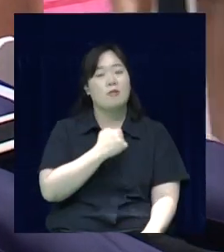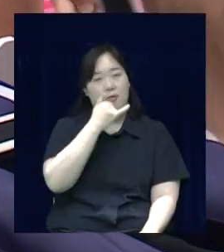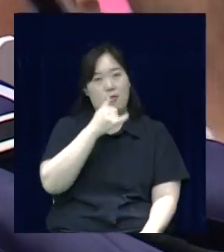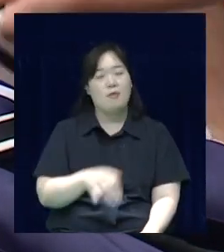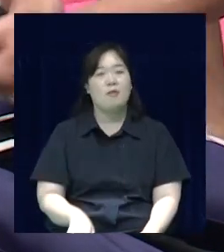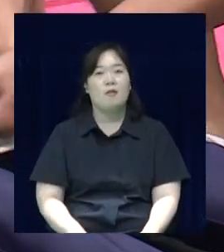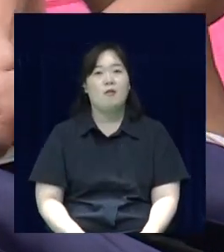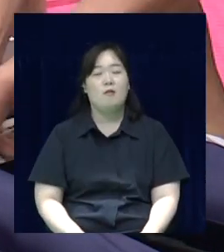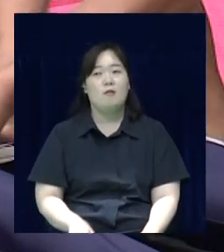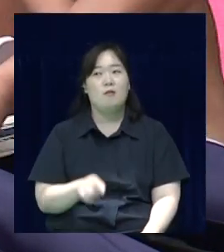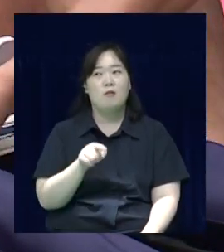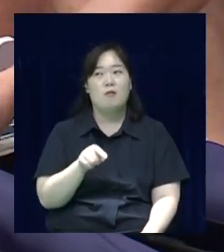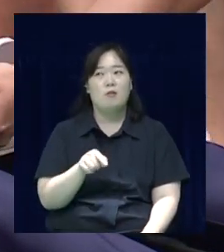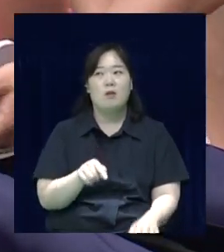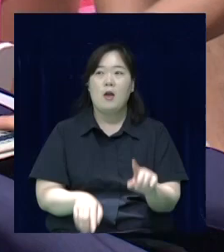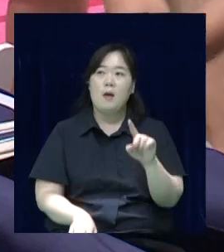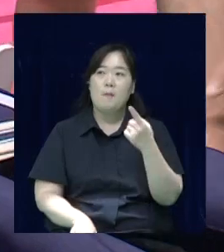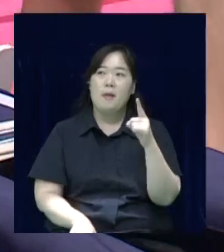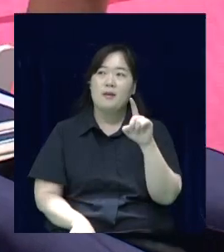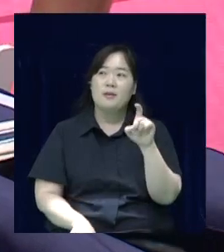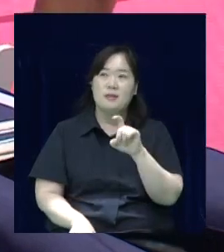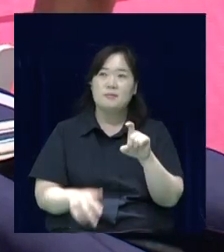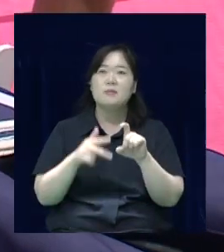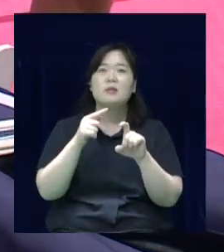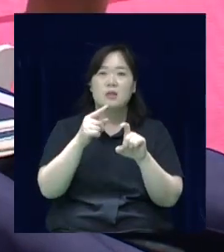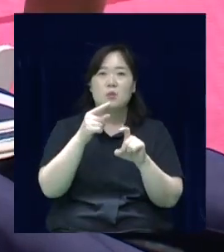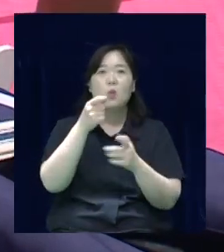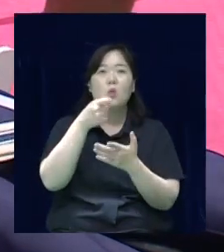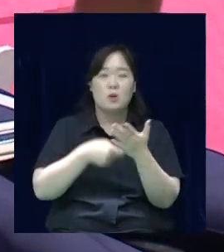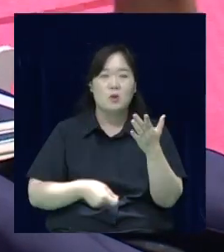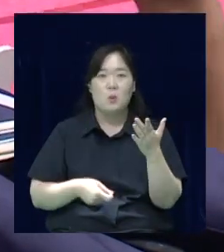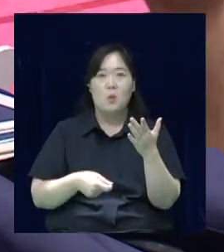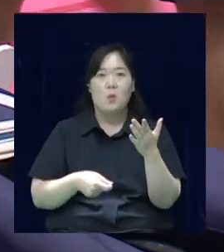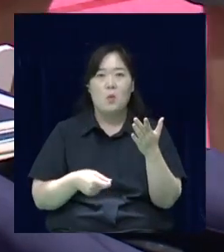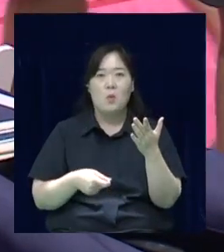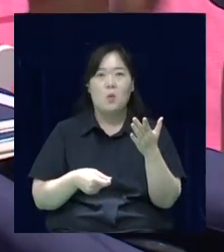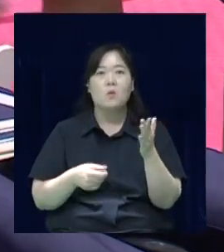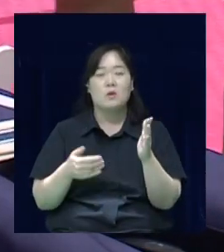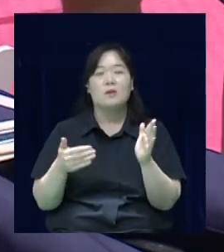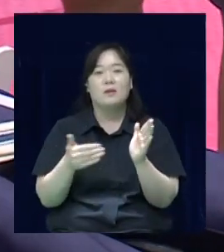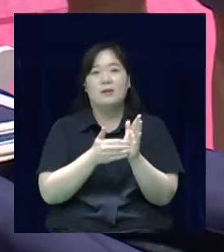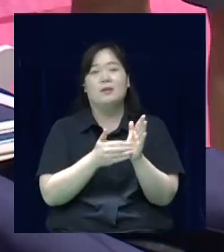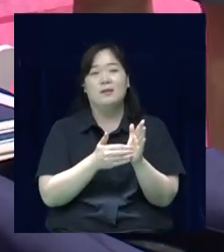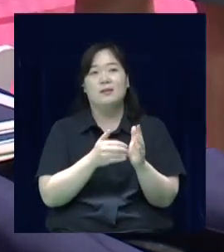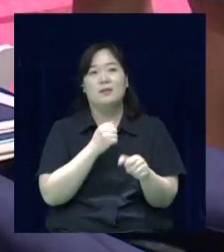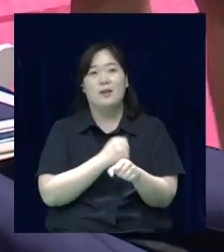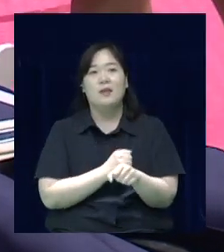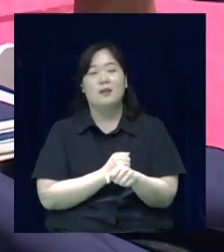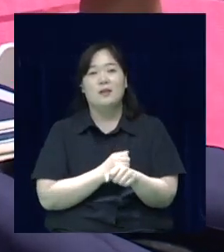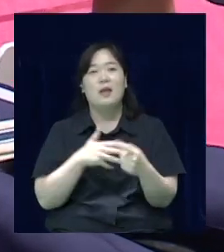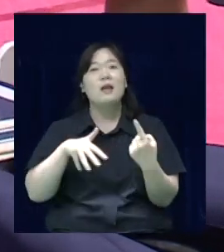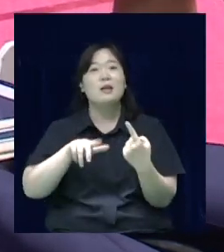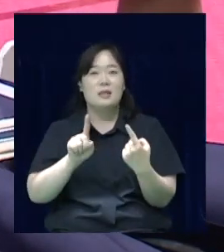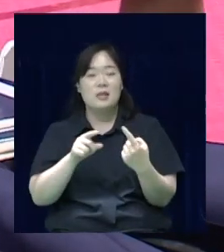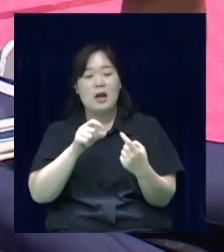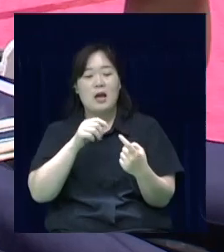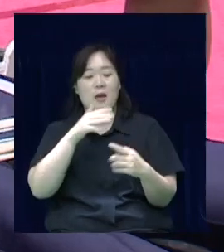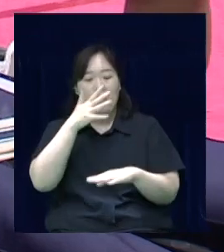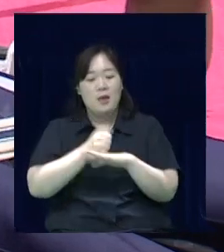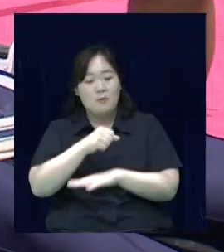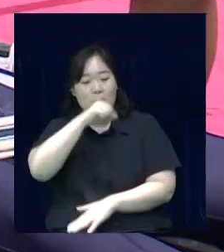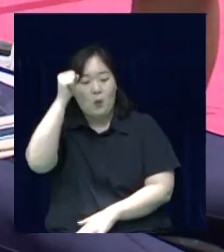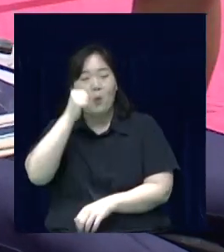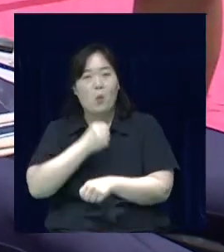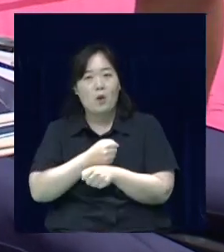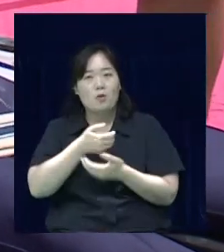이 종목에서의 기록은 110kg으로 나와 있습니다. 일단은 본인이 성공했던 그 기록을 예. 다시 한번 1차 시도에서 이어가